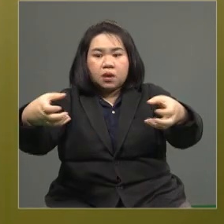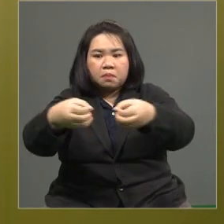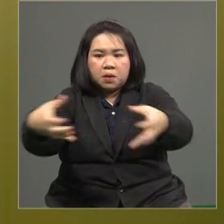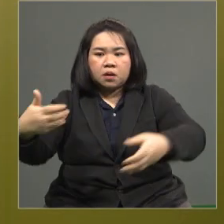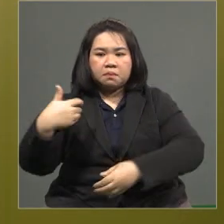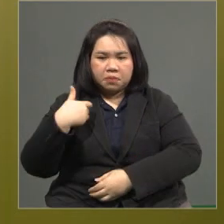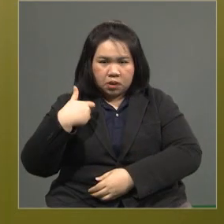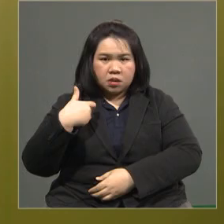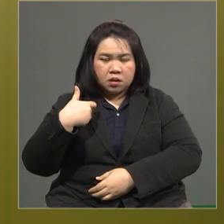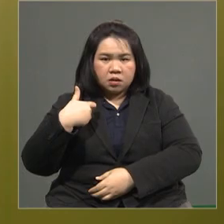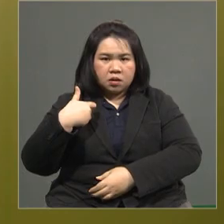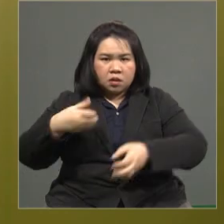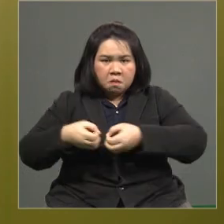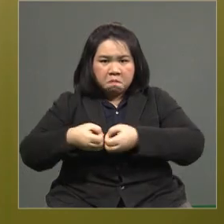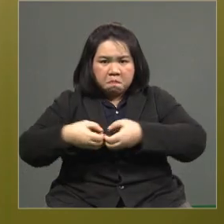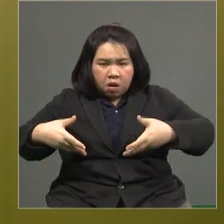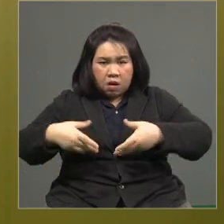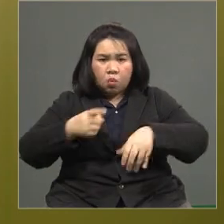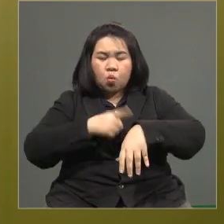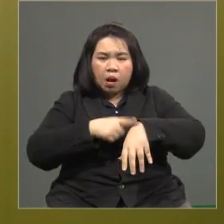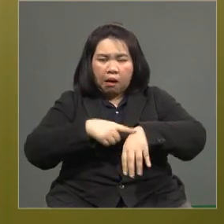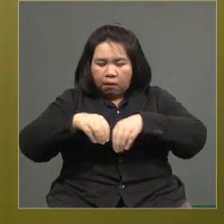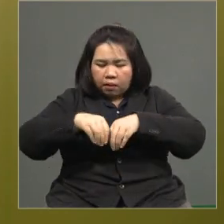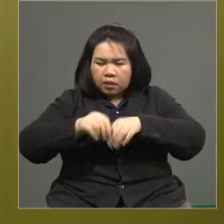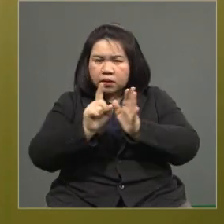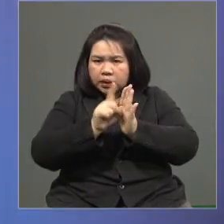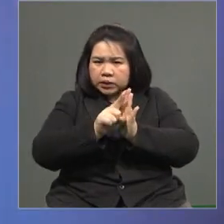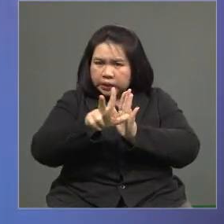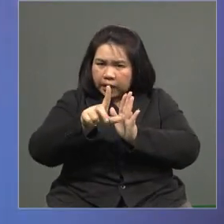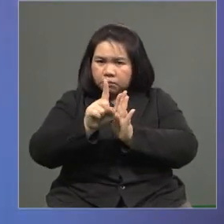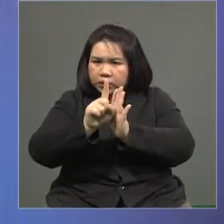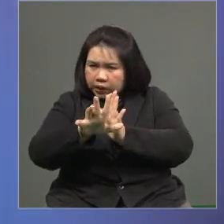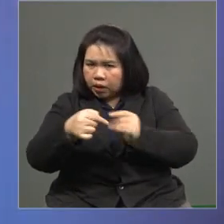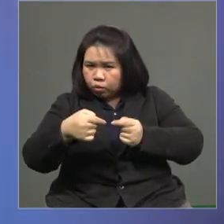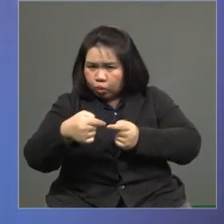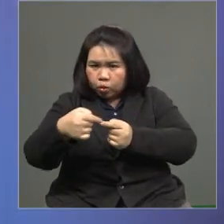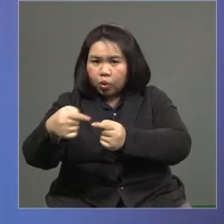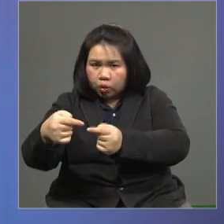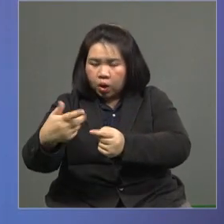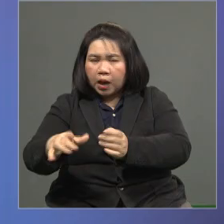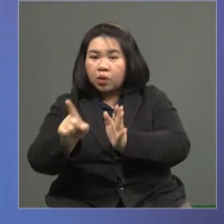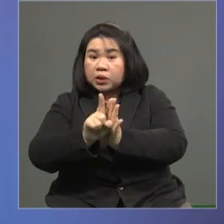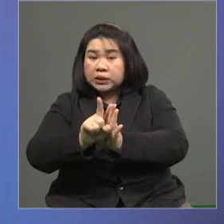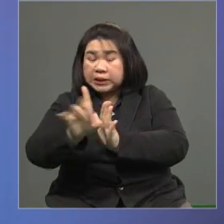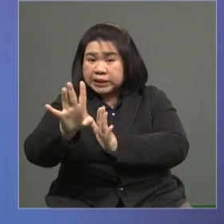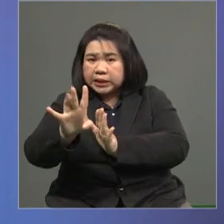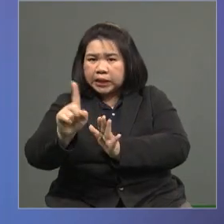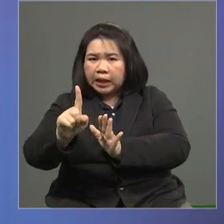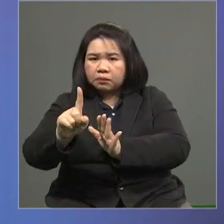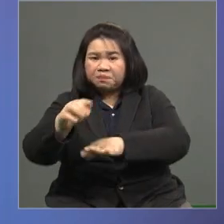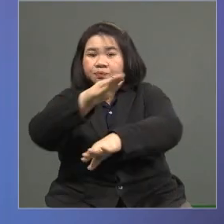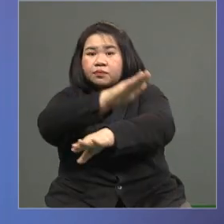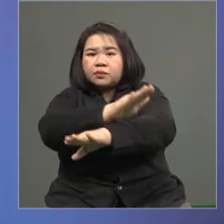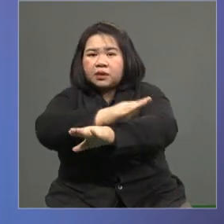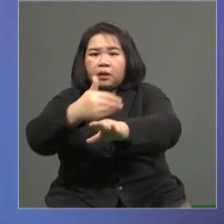โดยระเบิดแต่ละลูกครับเกิดระเบิดขึ้นในเวลาห่างกันประมาณ 3-5นาทีและลูกที่ 4เกิดขึ้นบริเวณก่อนถึงแยก